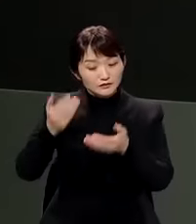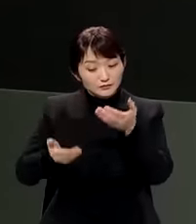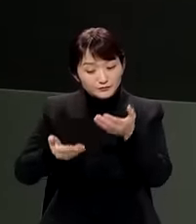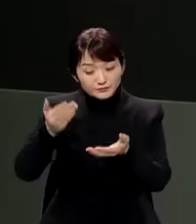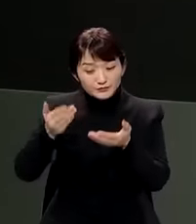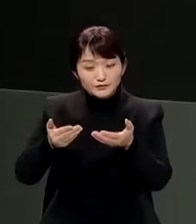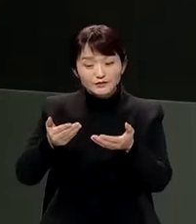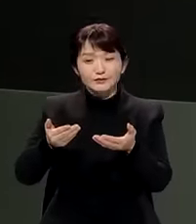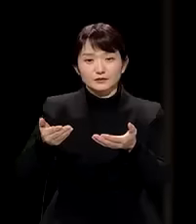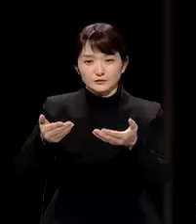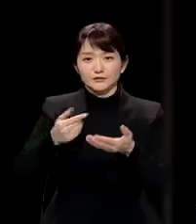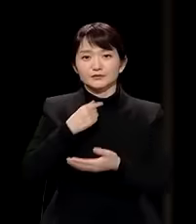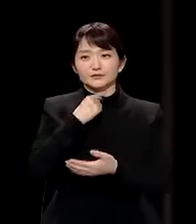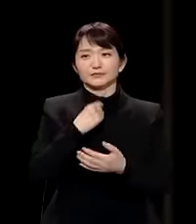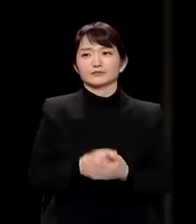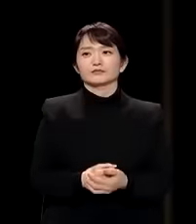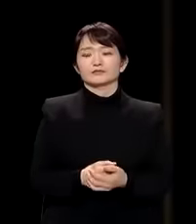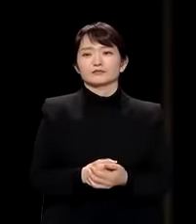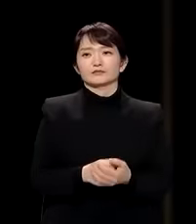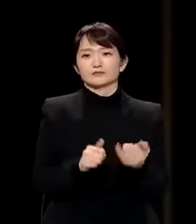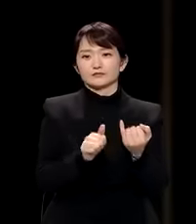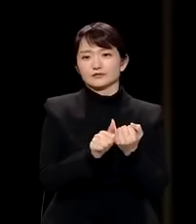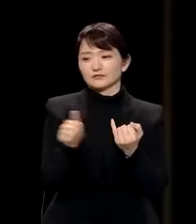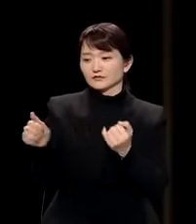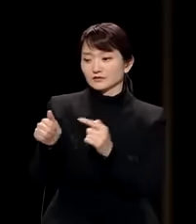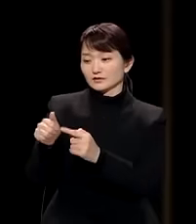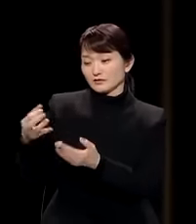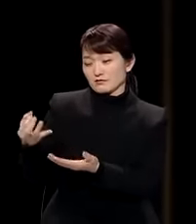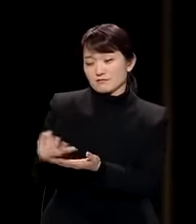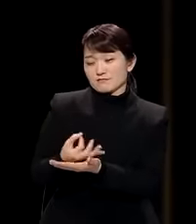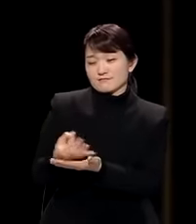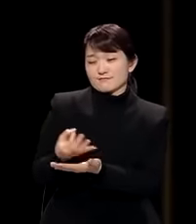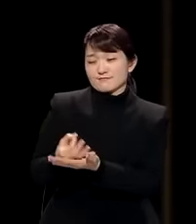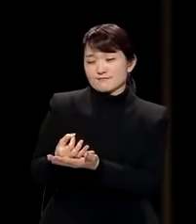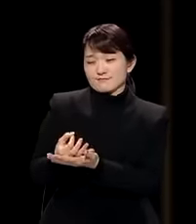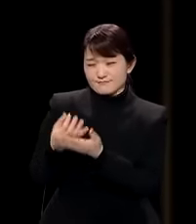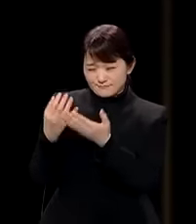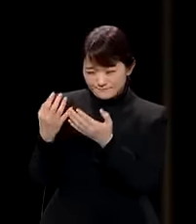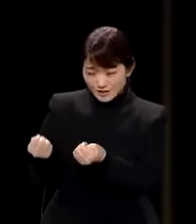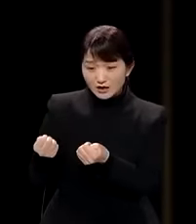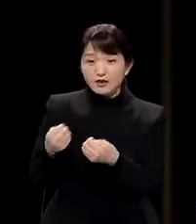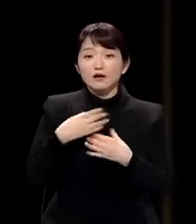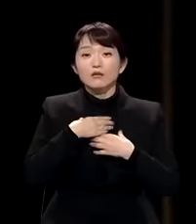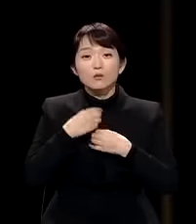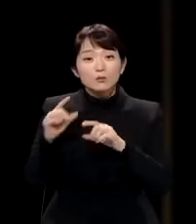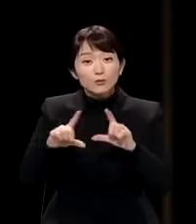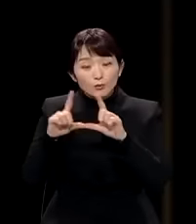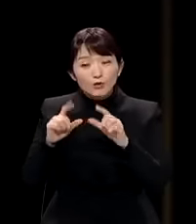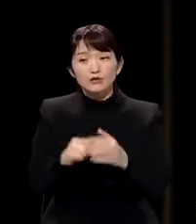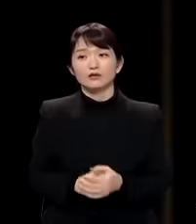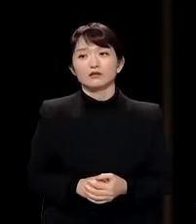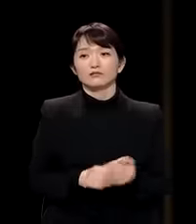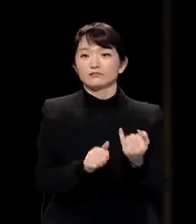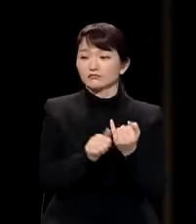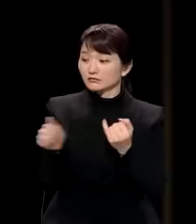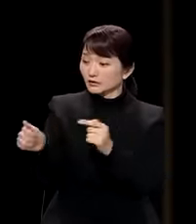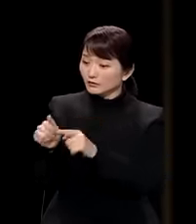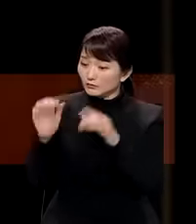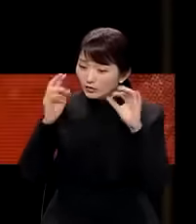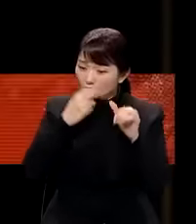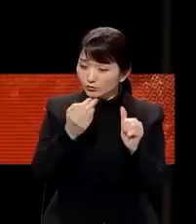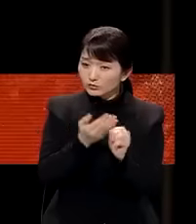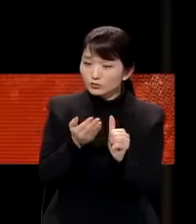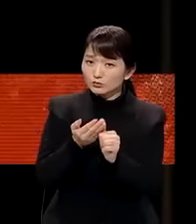싶으시답니다네 그 남편이 상당히 수입이 높기 때문에 편하게 잘 살고 있긴 한데 그런 남편이 육아에는 전혀 참여를 안 해서